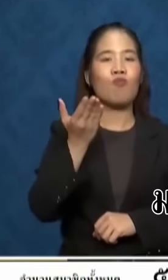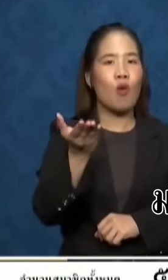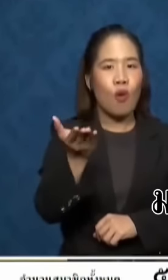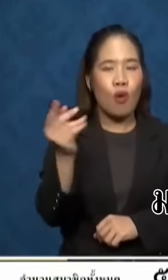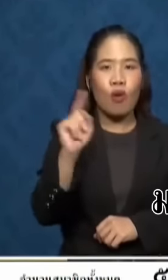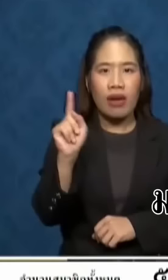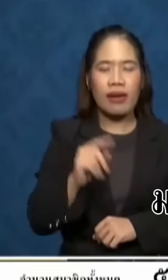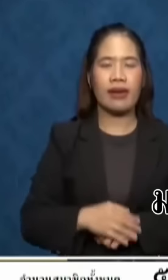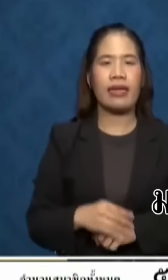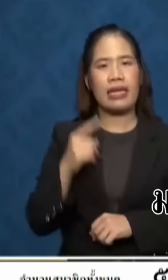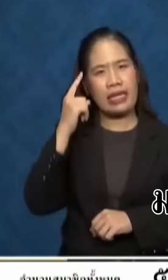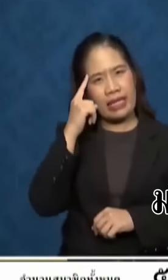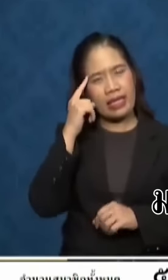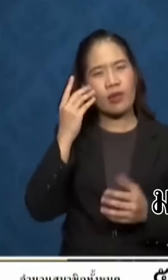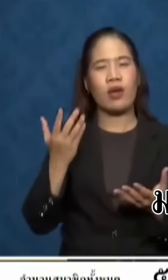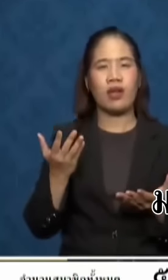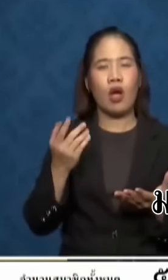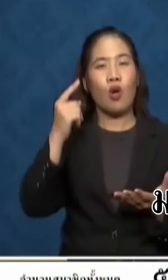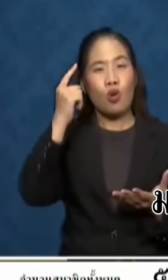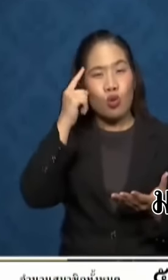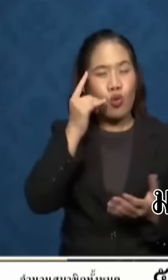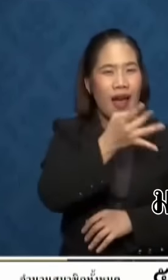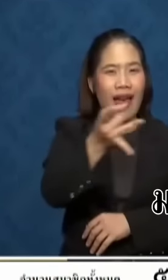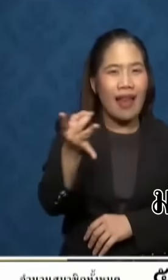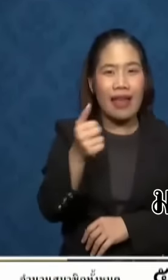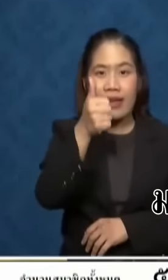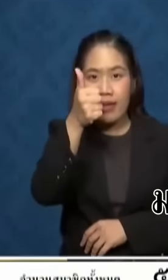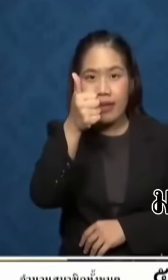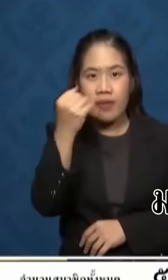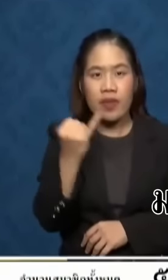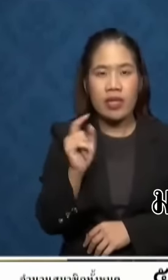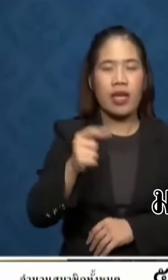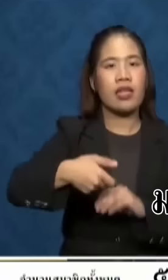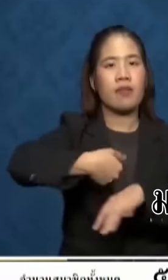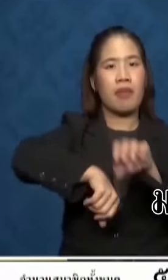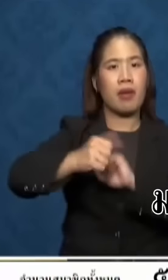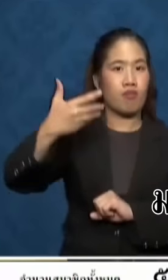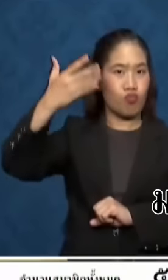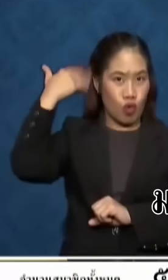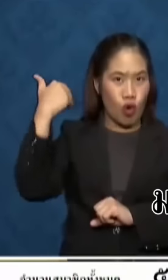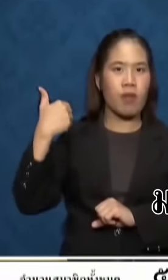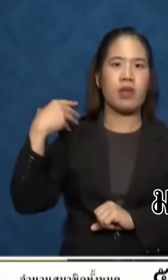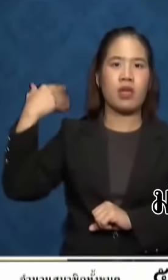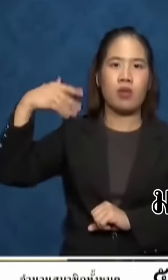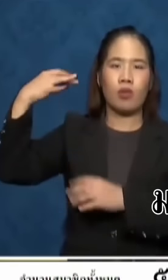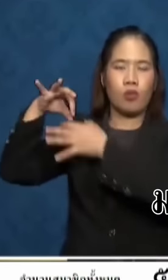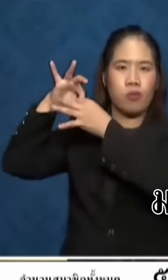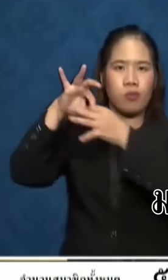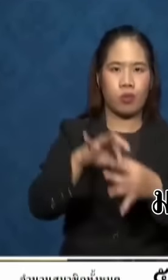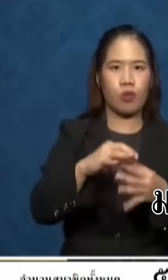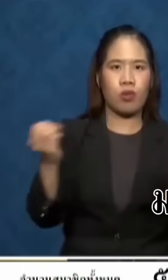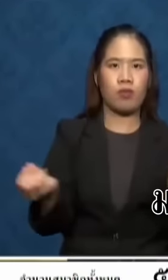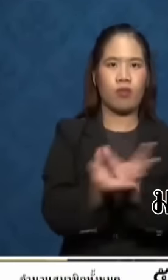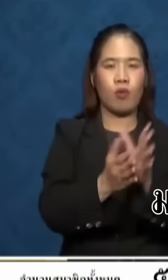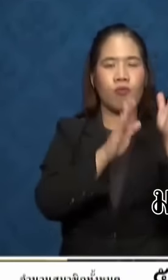า ท่านกงมีบับมนคุณโททรท่กงจะรู้วาสิงที่ปฏิวัlemeไปนBB มีผลกระทบต่อกว่เก้าหน้าของ